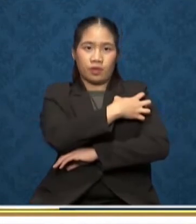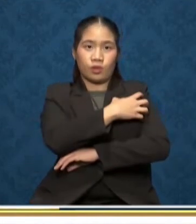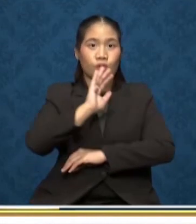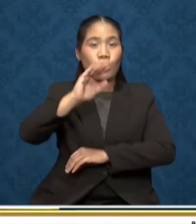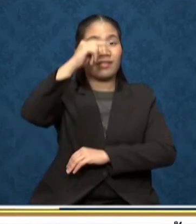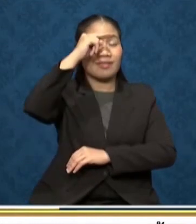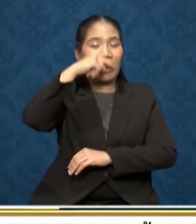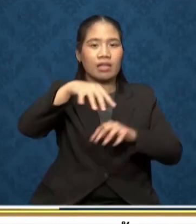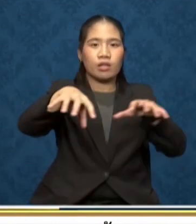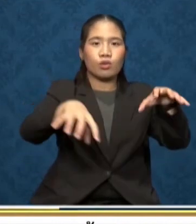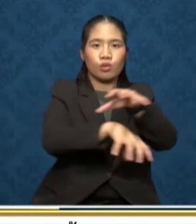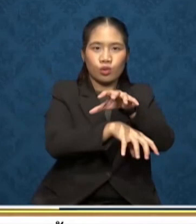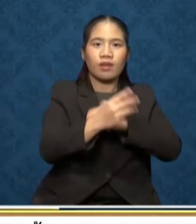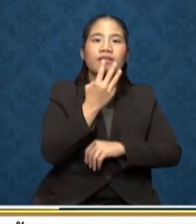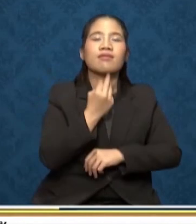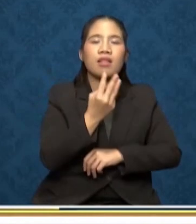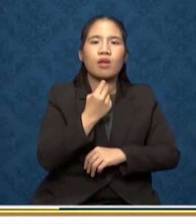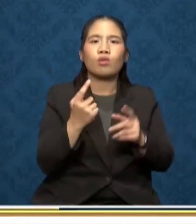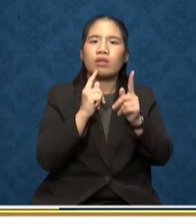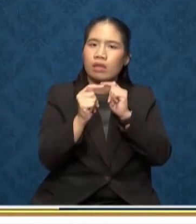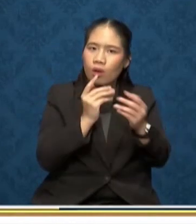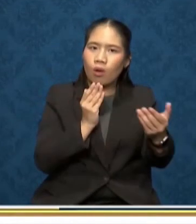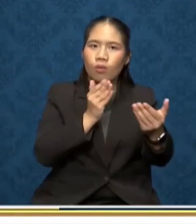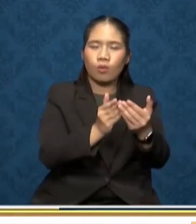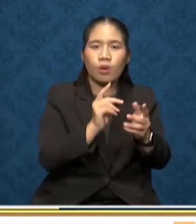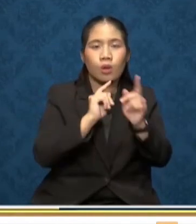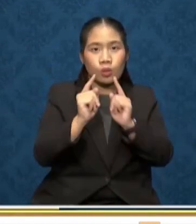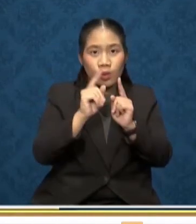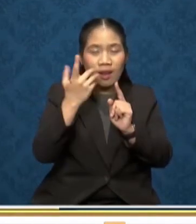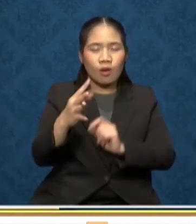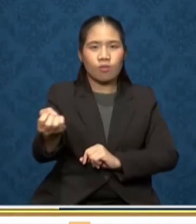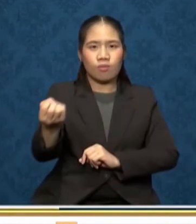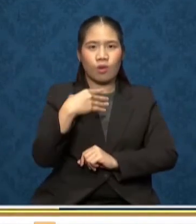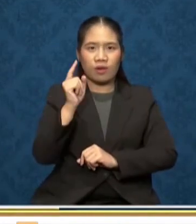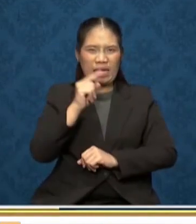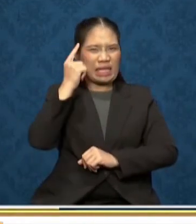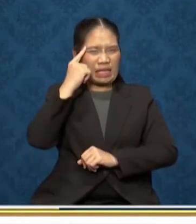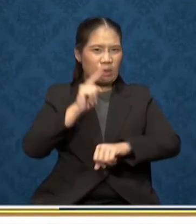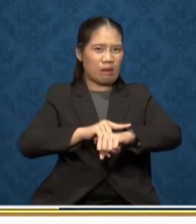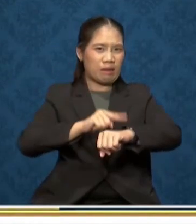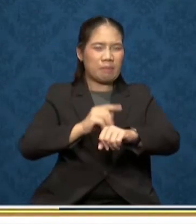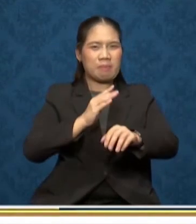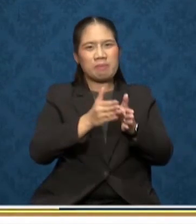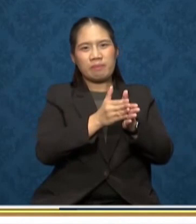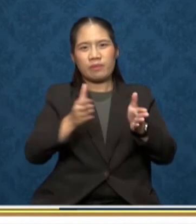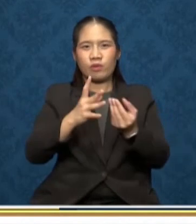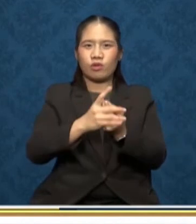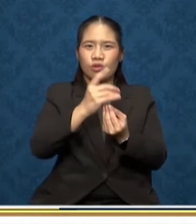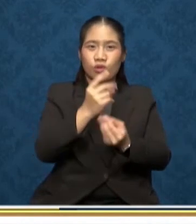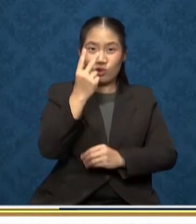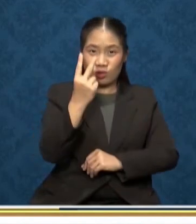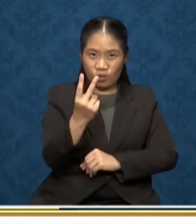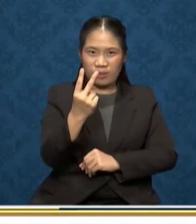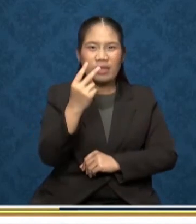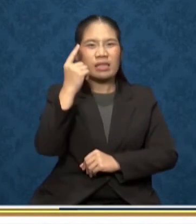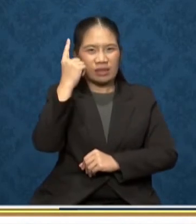ติดต่อกับทางกระทงตประเทศของ Israel แล้วได้รับแจ้งว่าจะใช้เวลาประมาณ 2 สัดายใกยืนยตัวตนของผู้ส